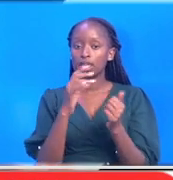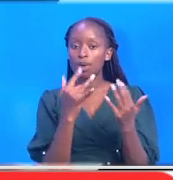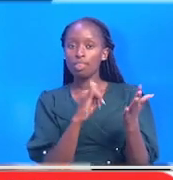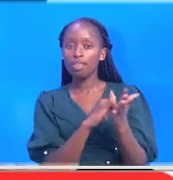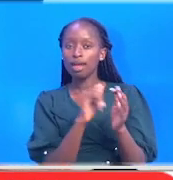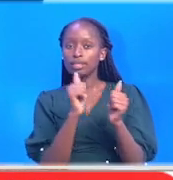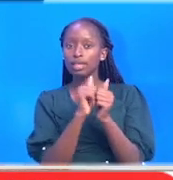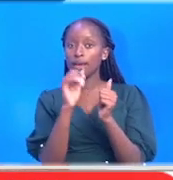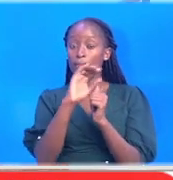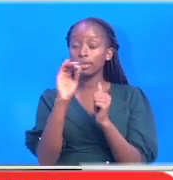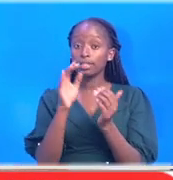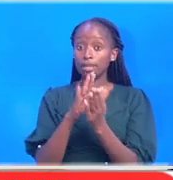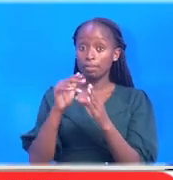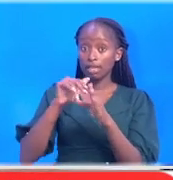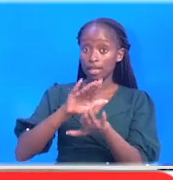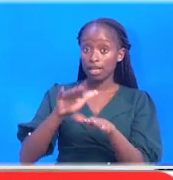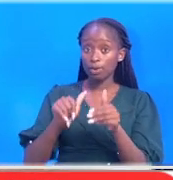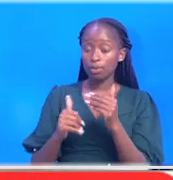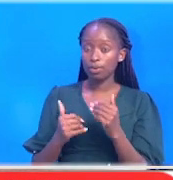platform inaitwa Boma Yetu.